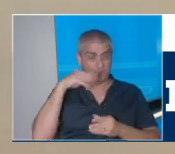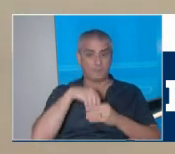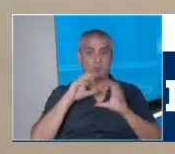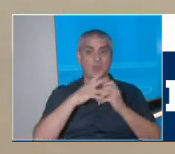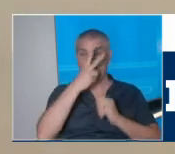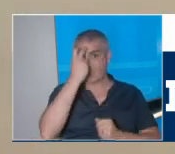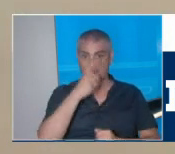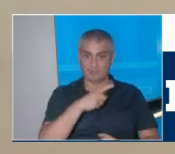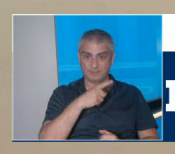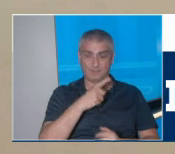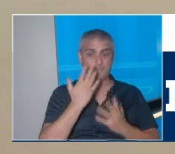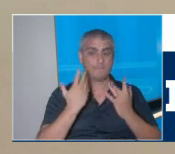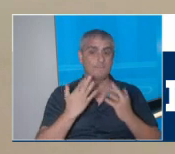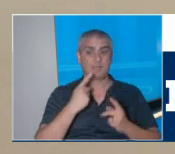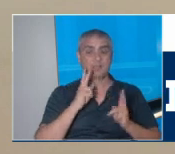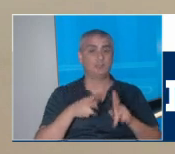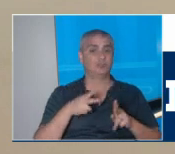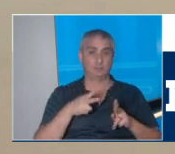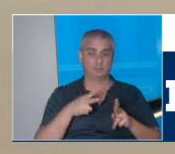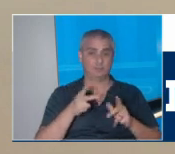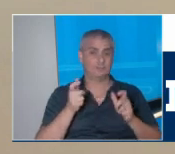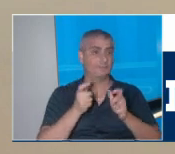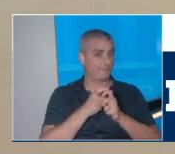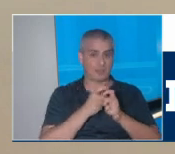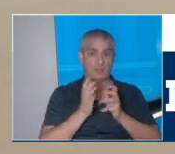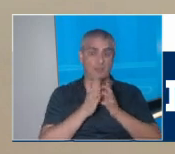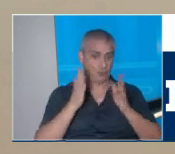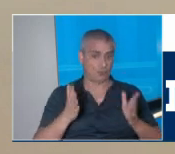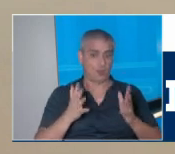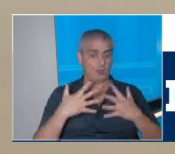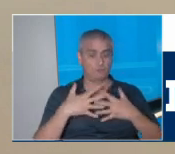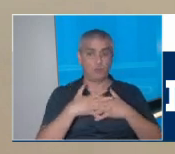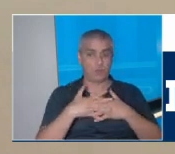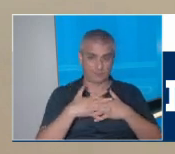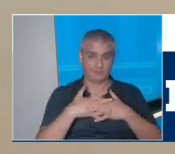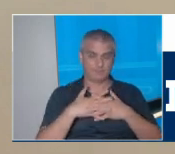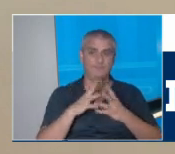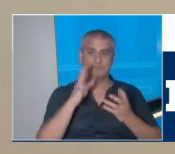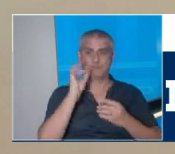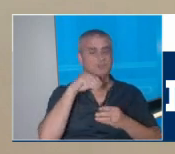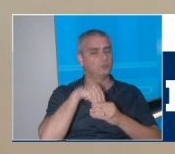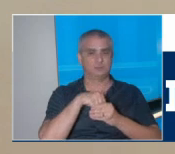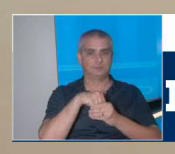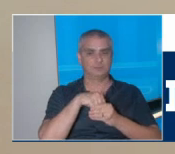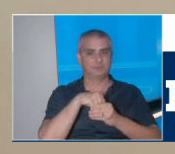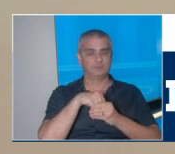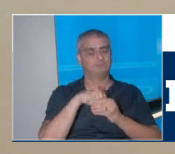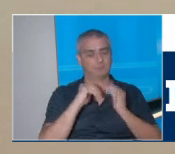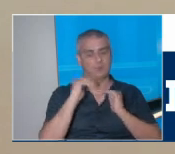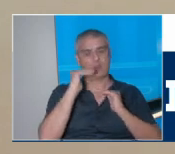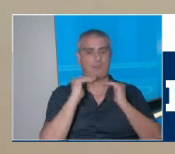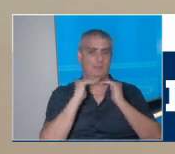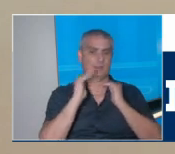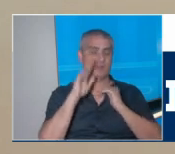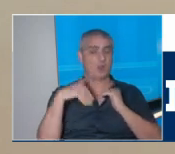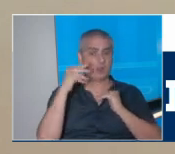החברה הערבית, ברגע שיש מפלגה גדולה מאוחדת, אז אחוז ההצבעה עולה בהתאם. כן.